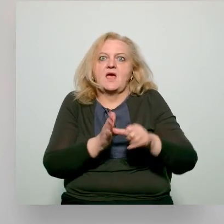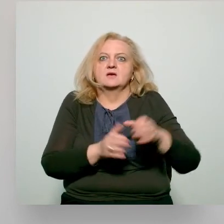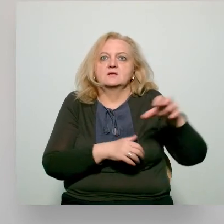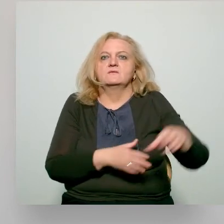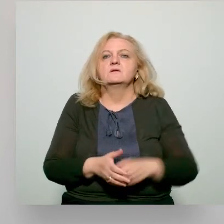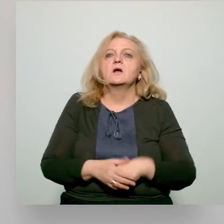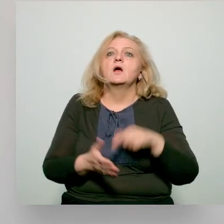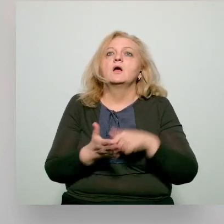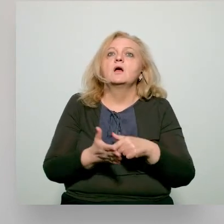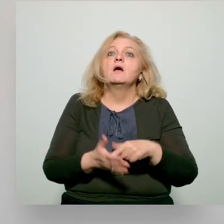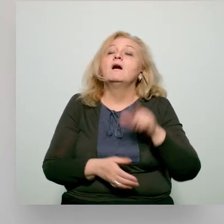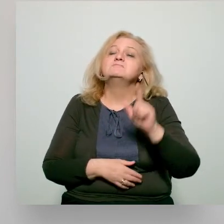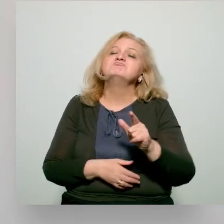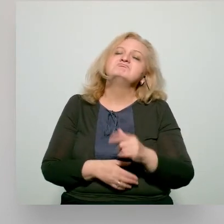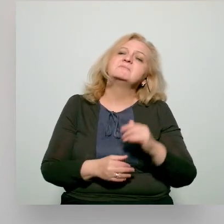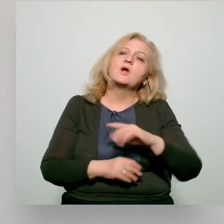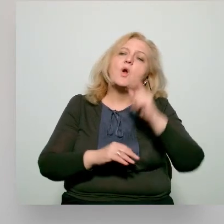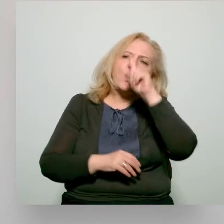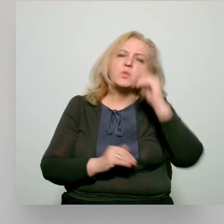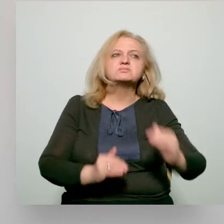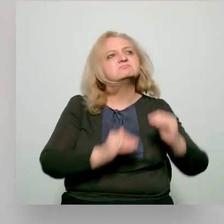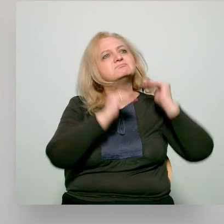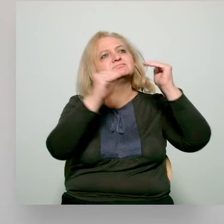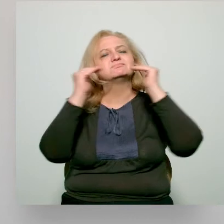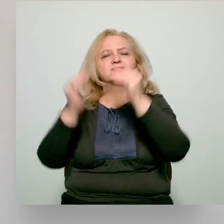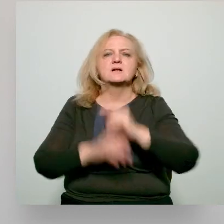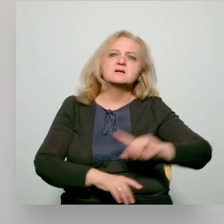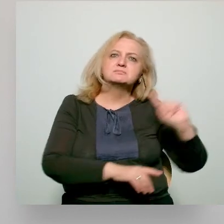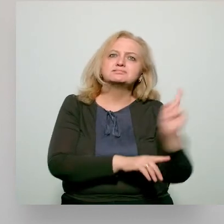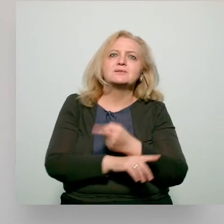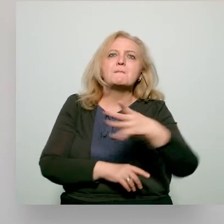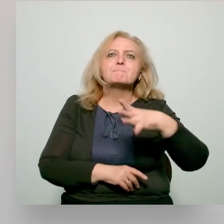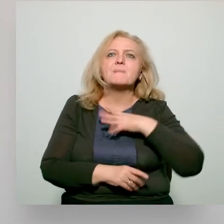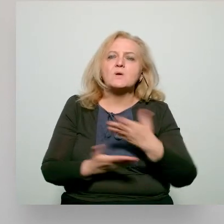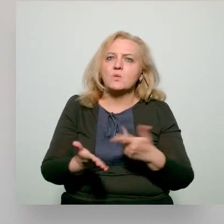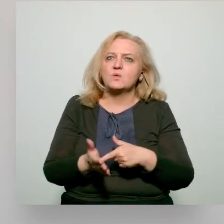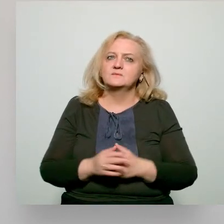rozstrzelał elitę ukraińską kulturalną, Sandor Moch.